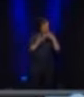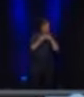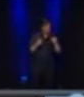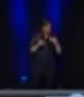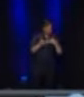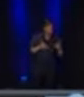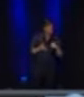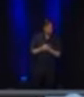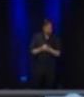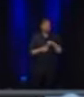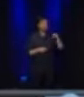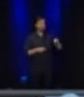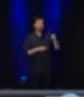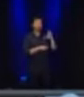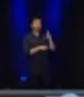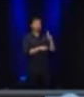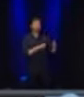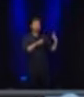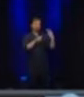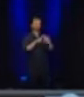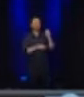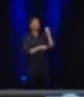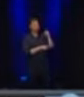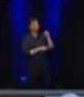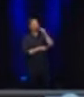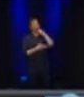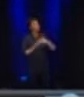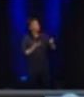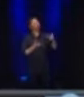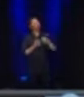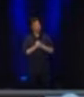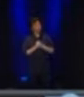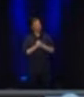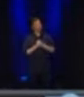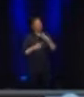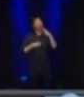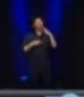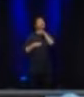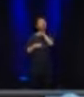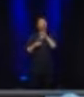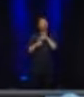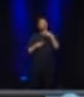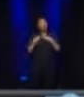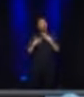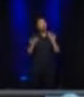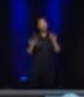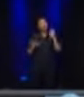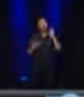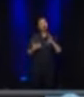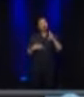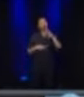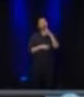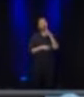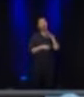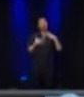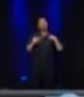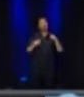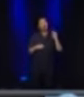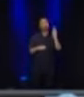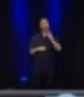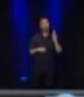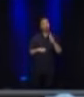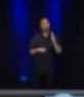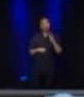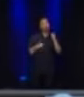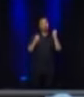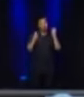pense que le problème avec nos pharmaciens, c'est pas tellement le Clic Santé, c'est le fait qu'en arrière du Clic Santé, il n'y avait pas de